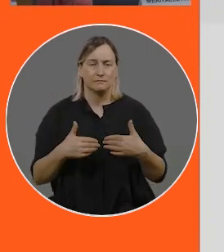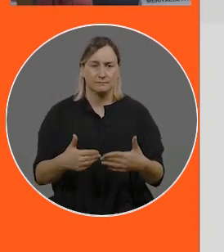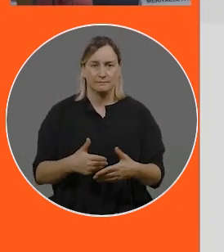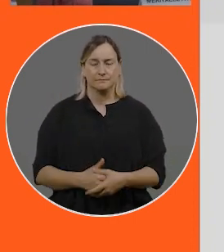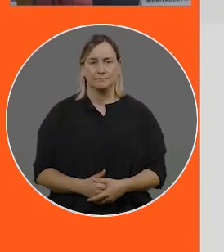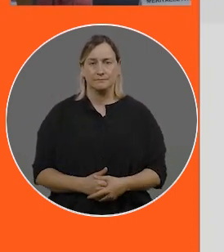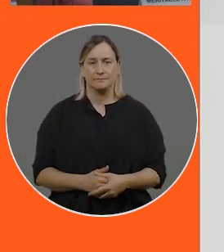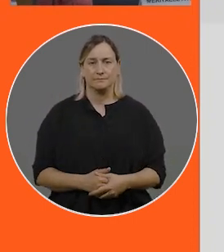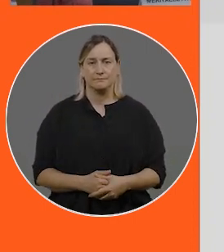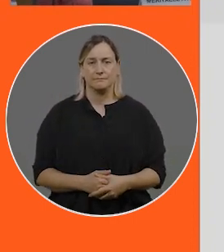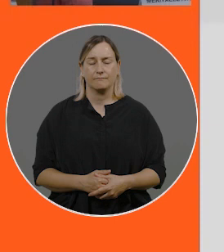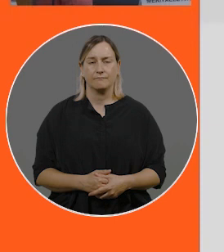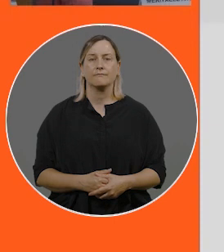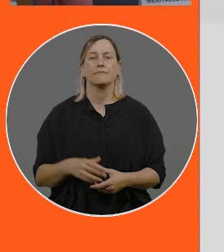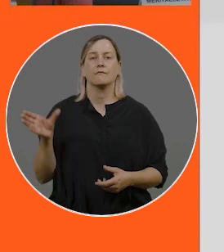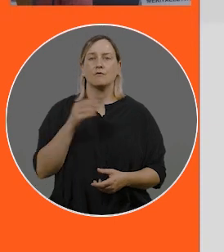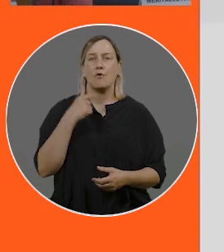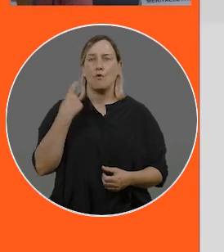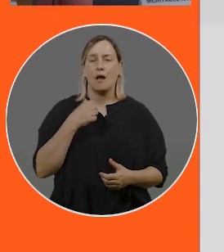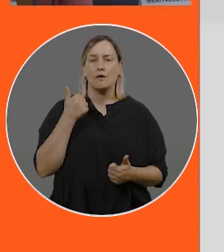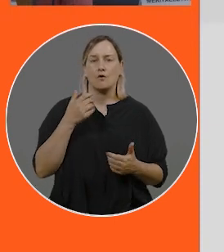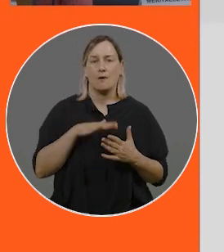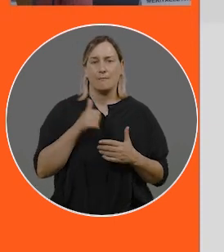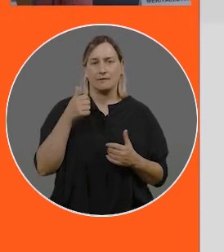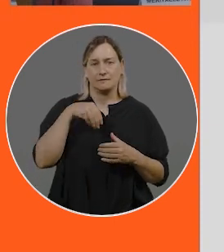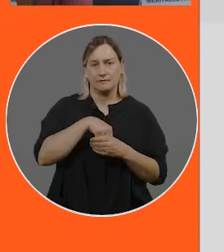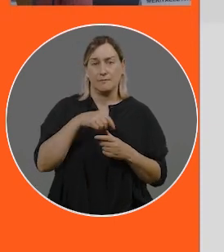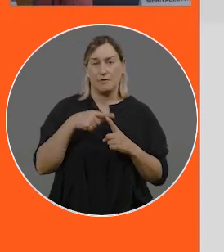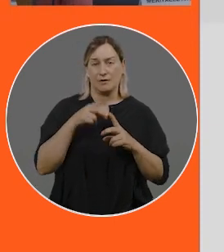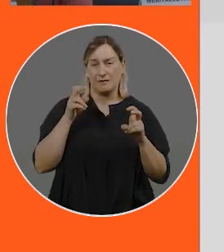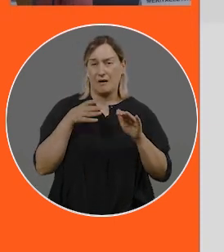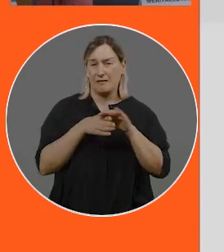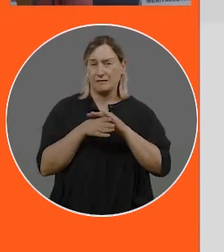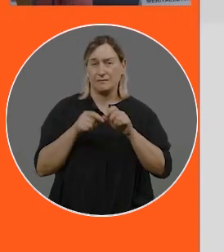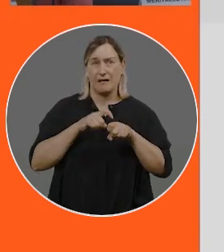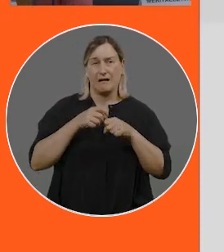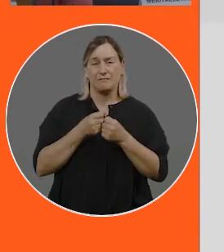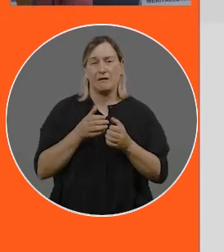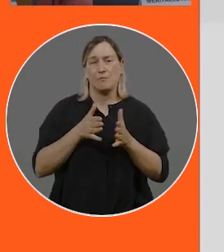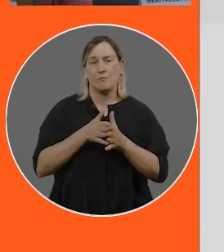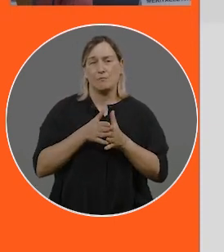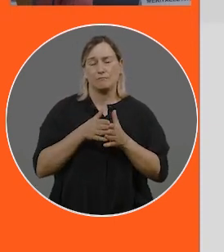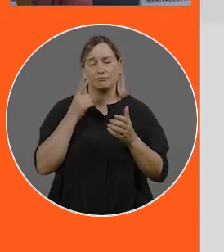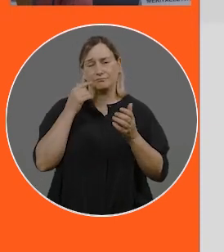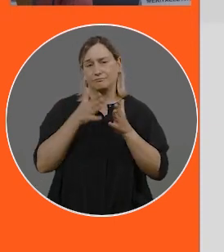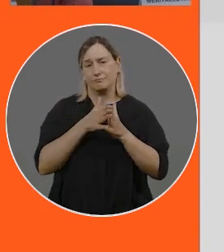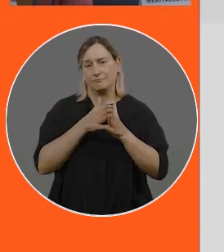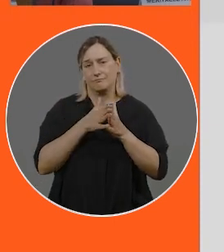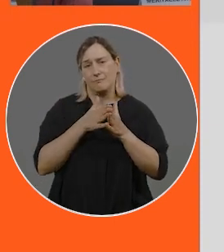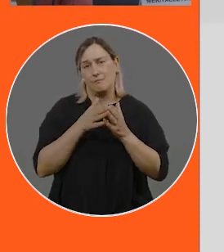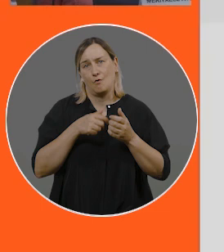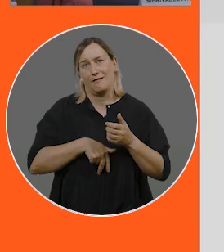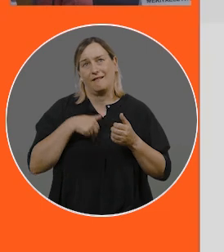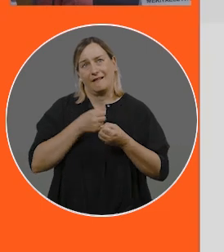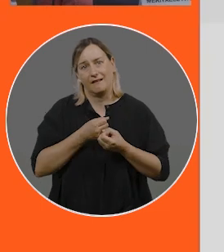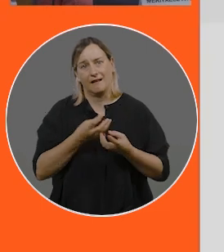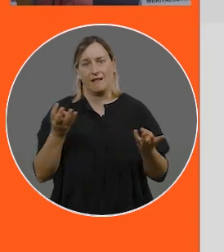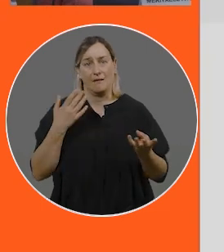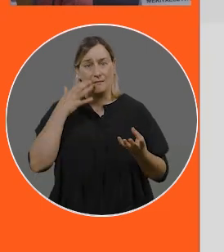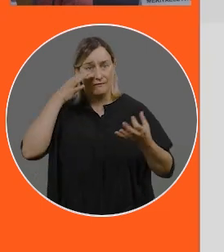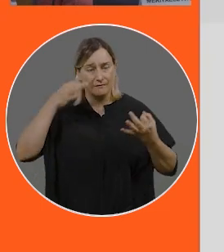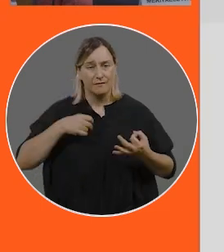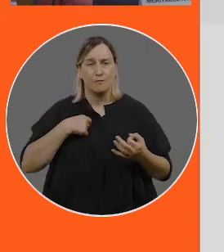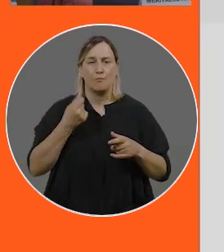Tot té molta més teca perquè l'accessibilitat és molt àmplia, però sí que bueno, perquè veieu una petita